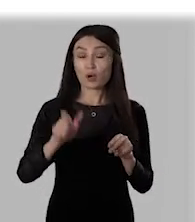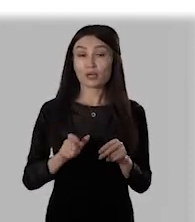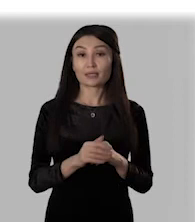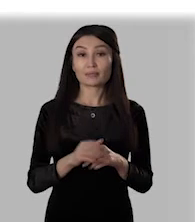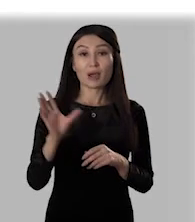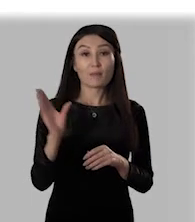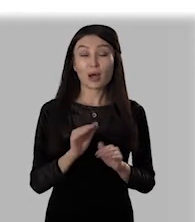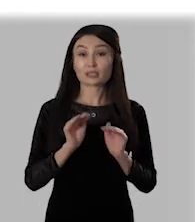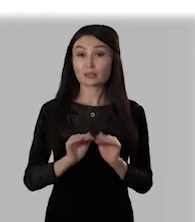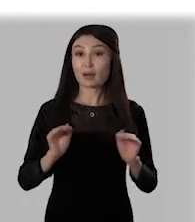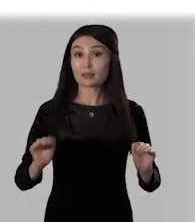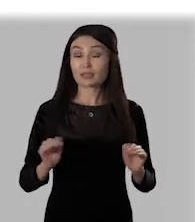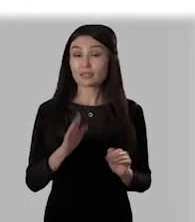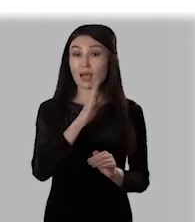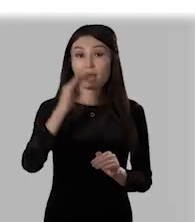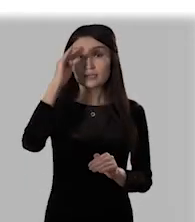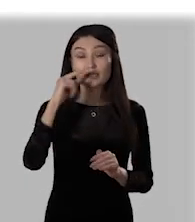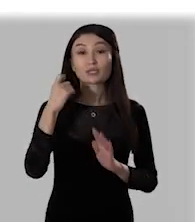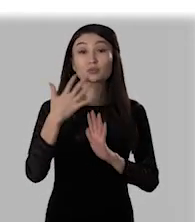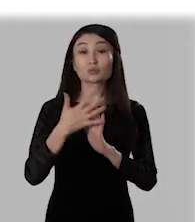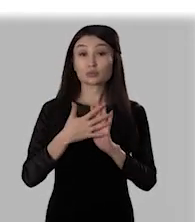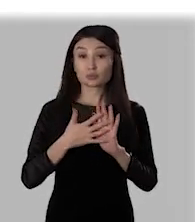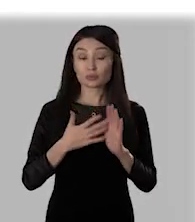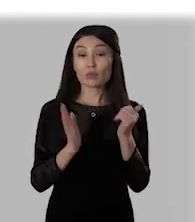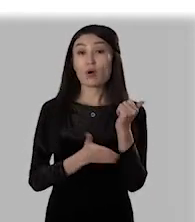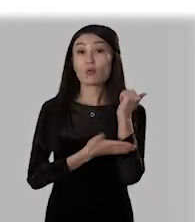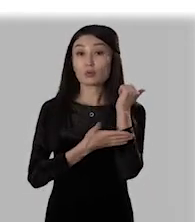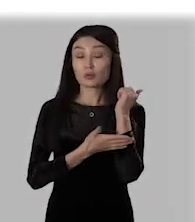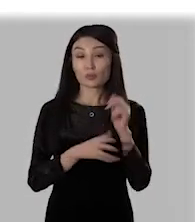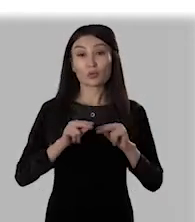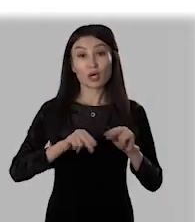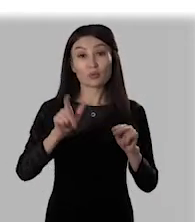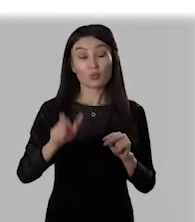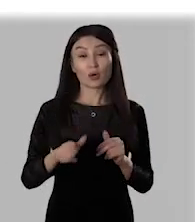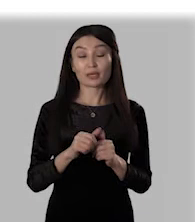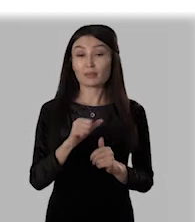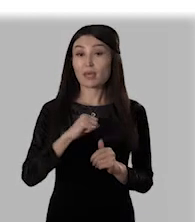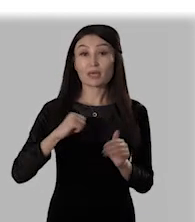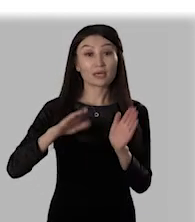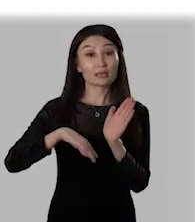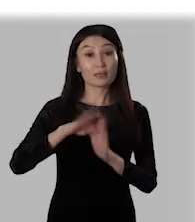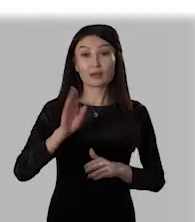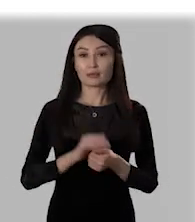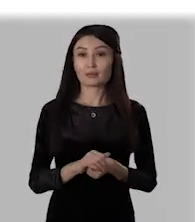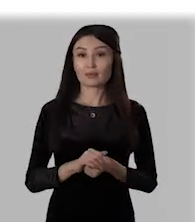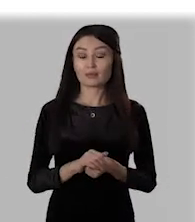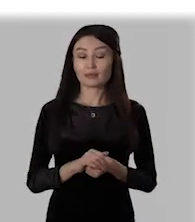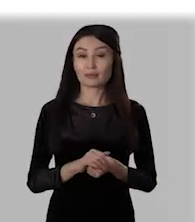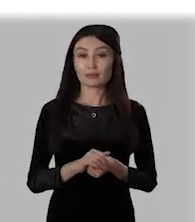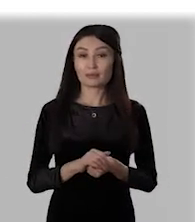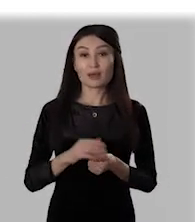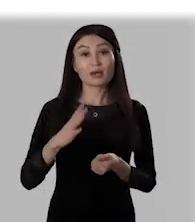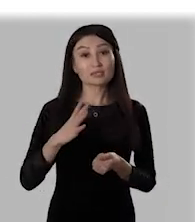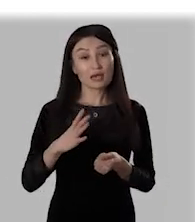бардык балдарды жана ата-энелерди түшүнүп, колдоп турган мугалим эң мыкты мугалим болот. Анда